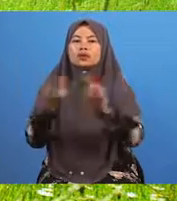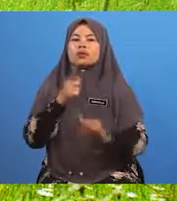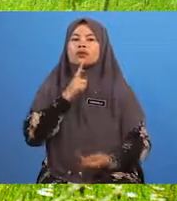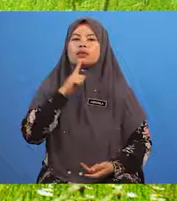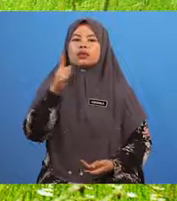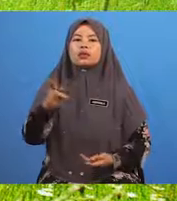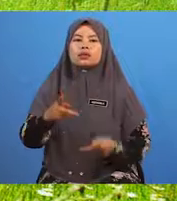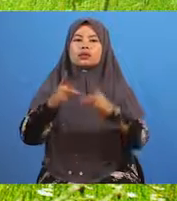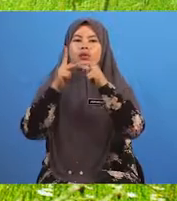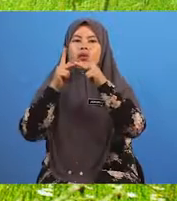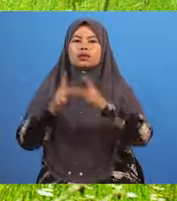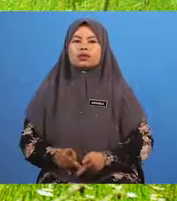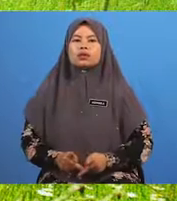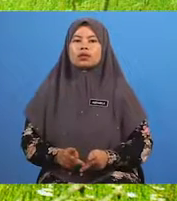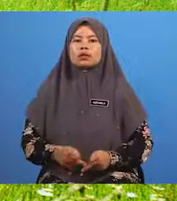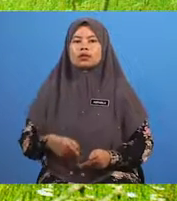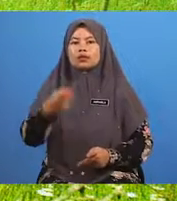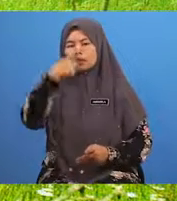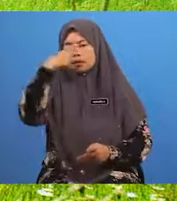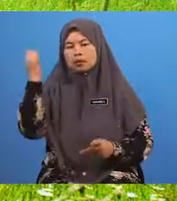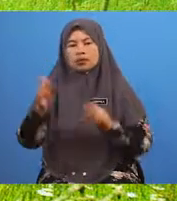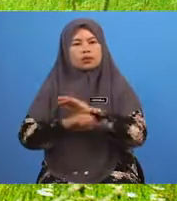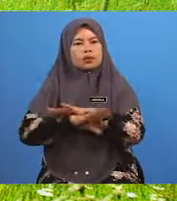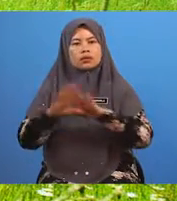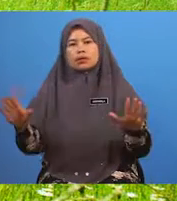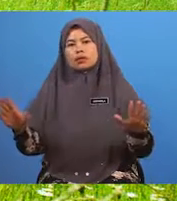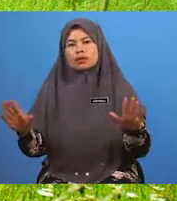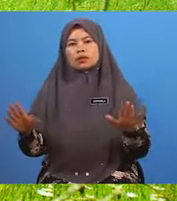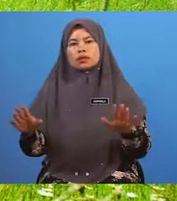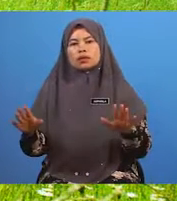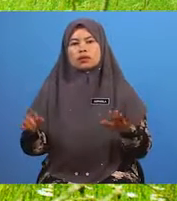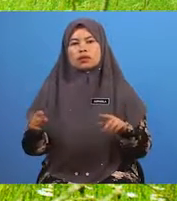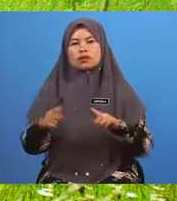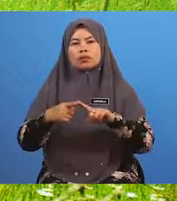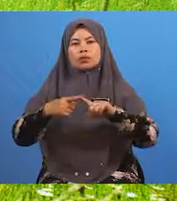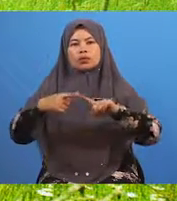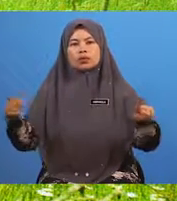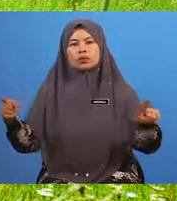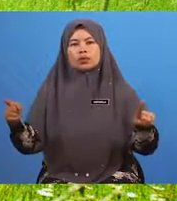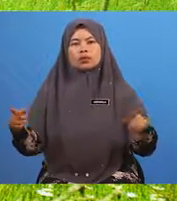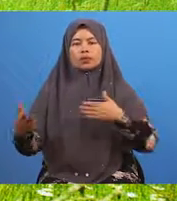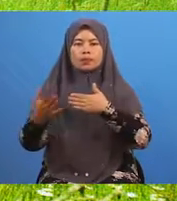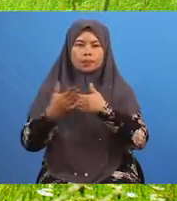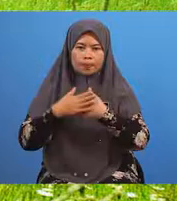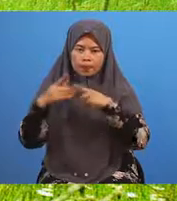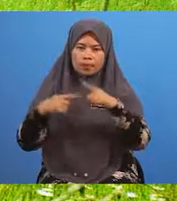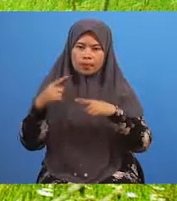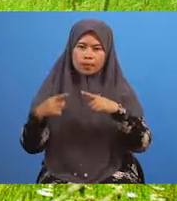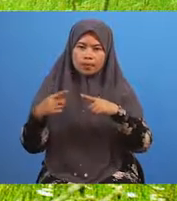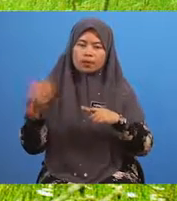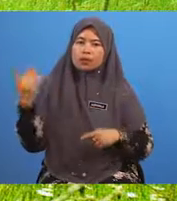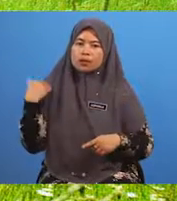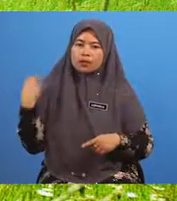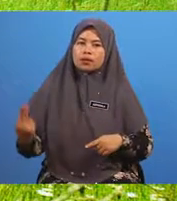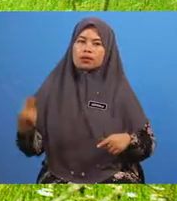keturunan tidak boleh diputuskan sampai bila-bila. Sebenarnya, adakah hikmah dan kebaikan